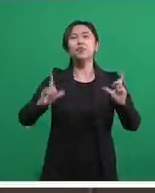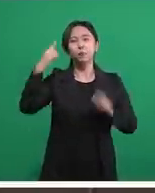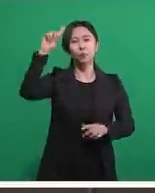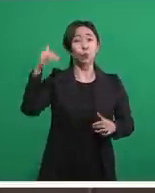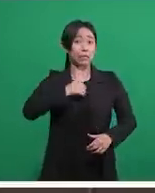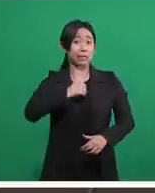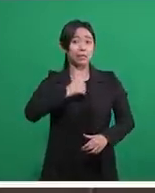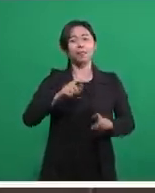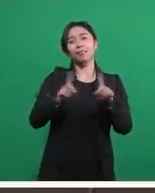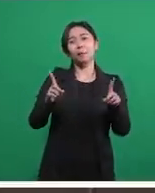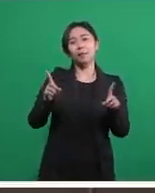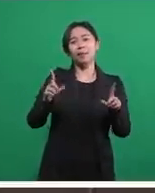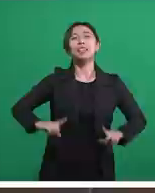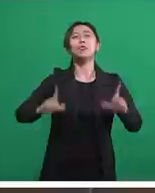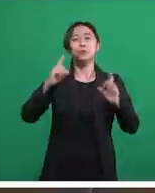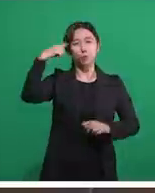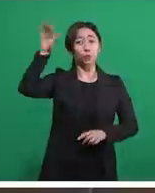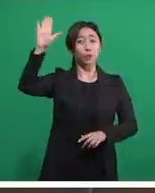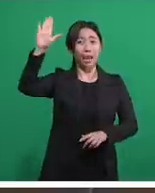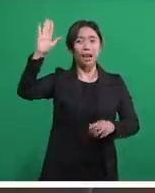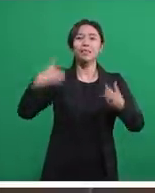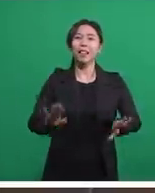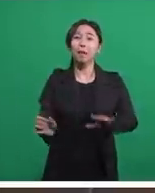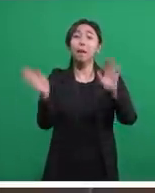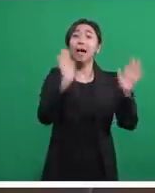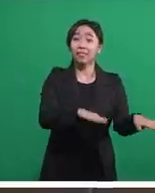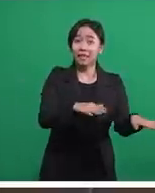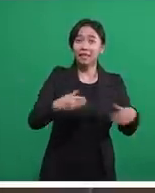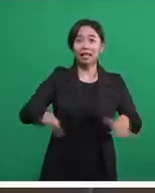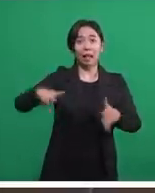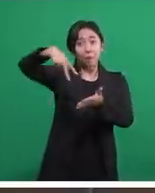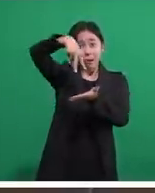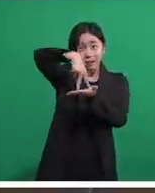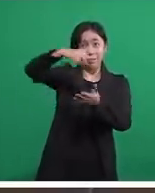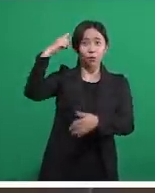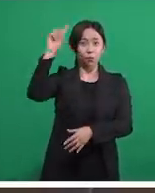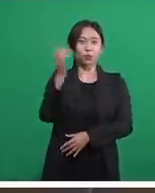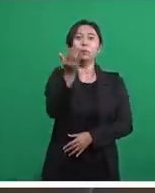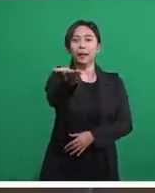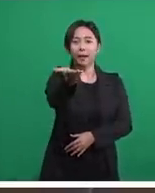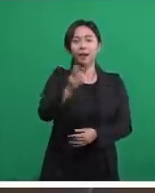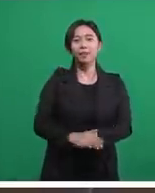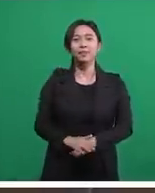dirinya sendiri, tetapi untuk Dia yang telah mati dan telah dibangkitkan untuk mereka.